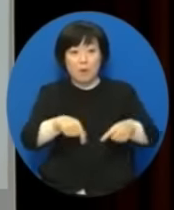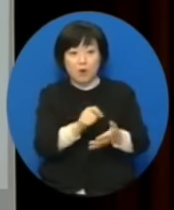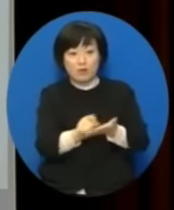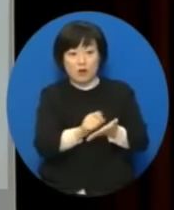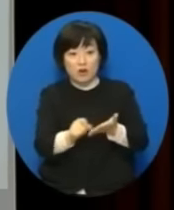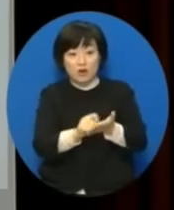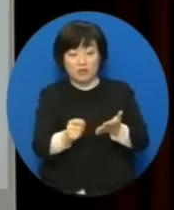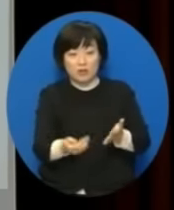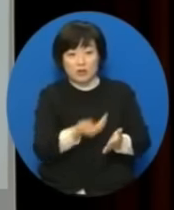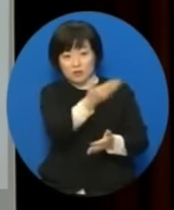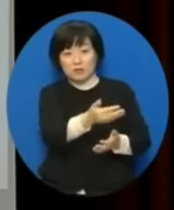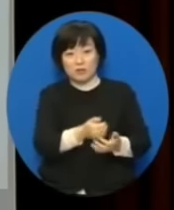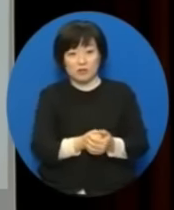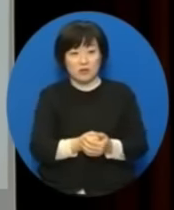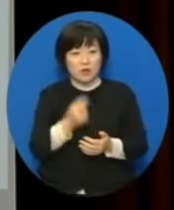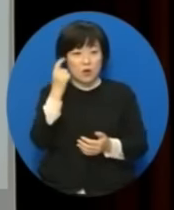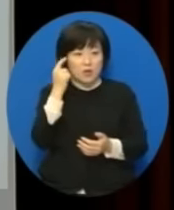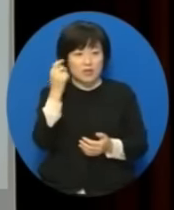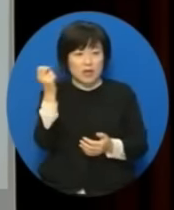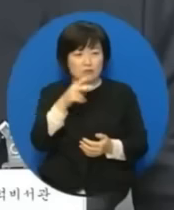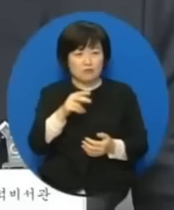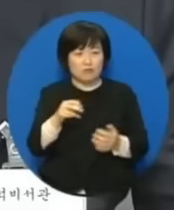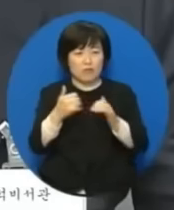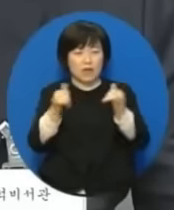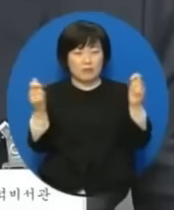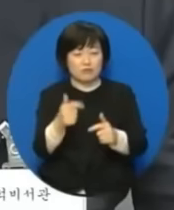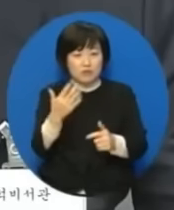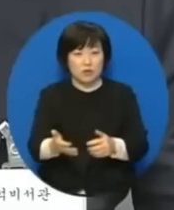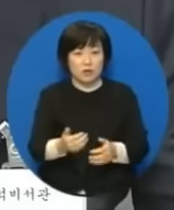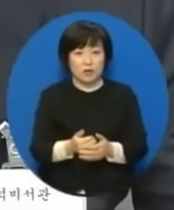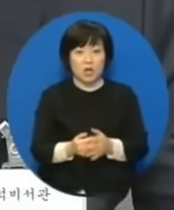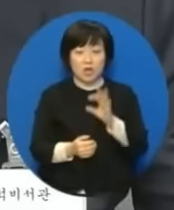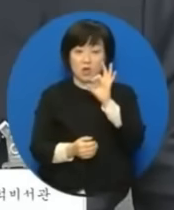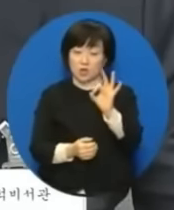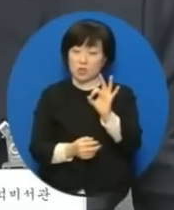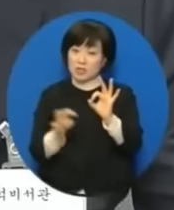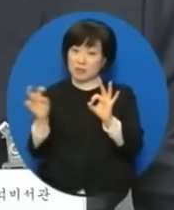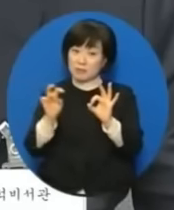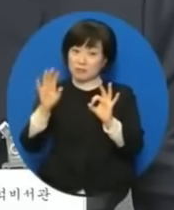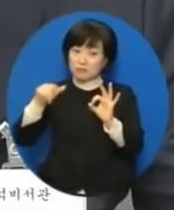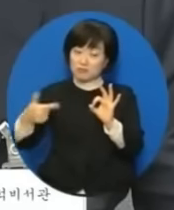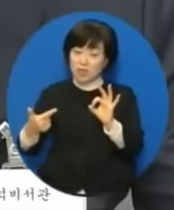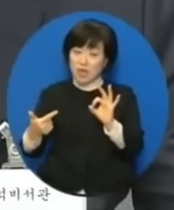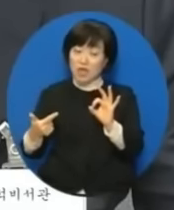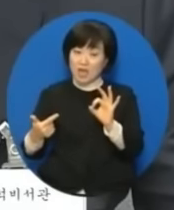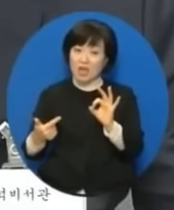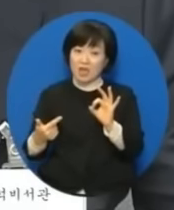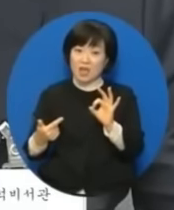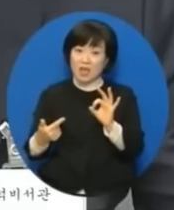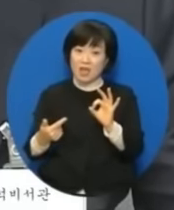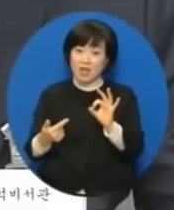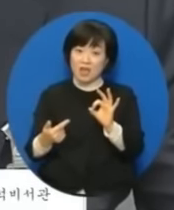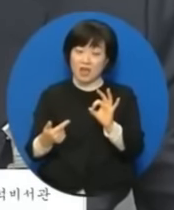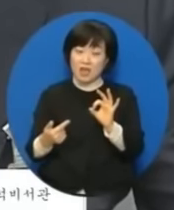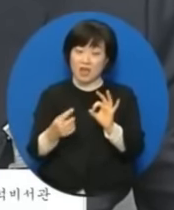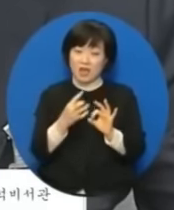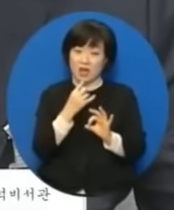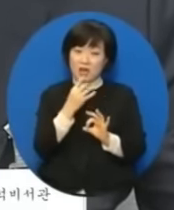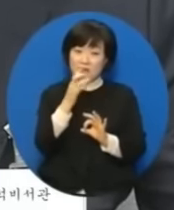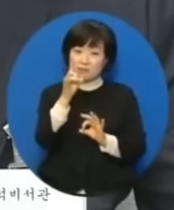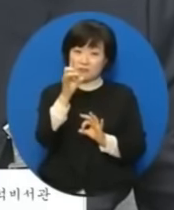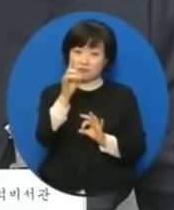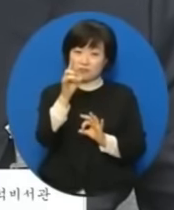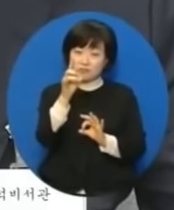그다음에 업데이트 추가된 거 있어요? 예. 아 왜 자꾸 인원이 틀려? 10시 37분에 움직일 수 없는 세월호 사건과 관련된 유일한